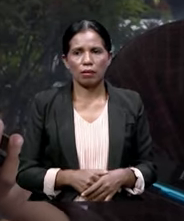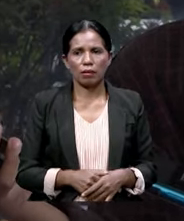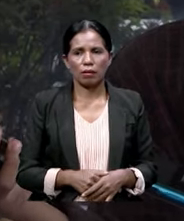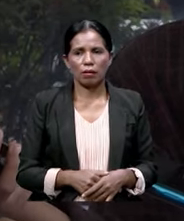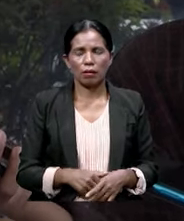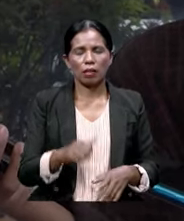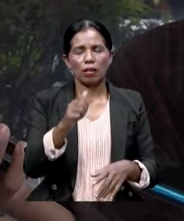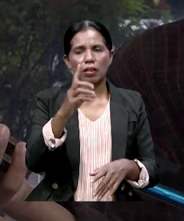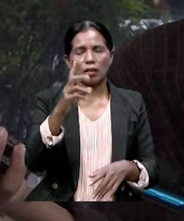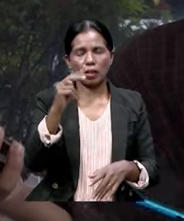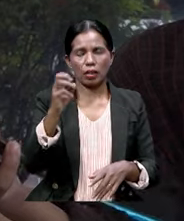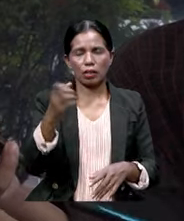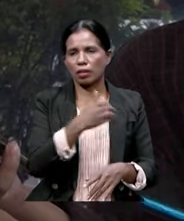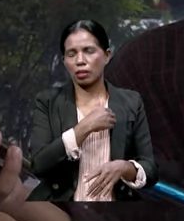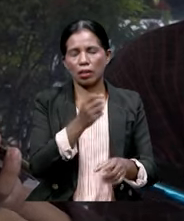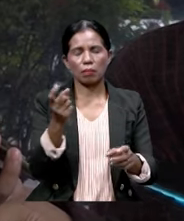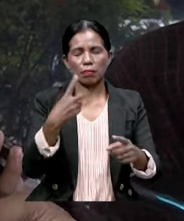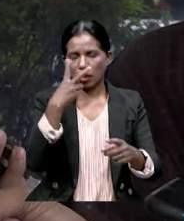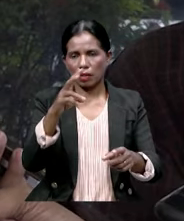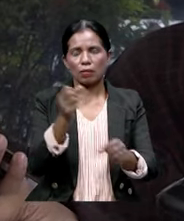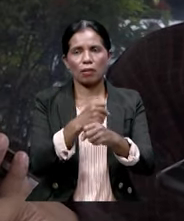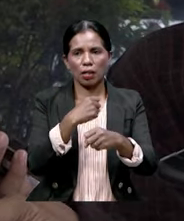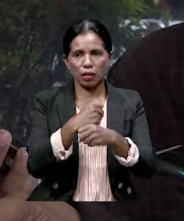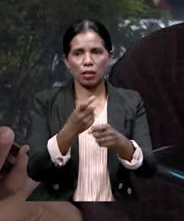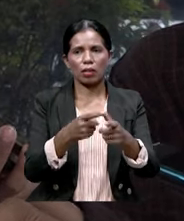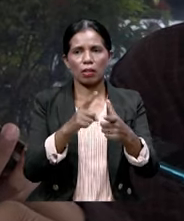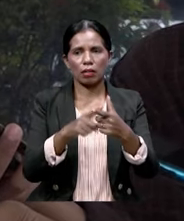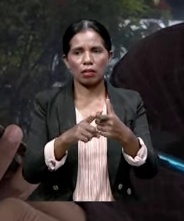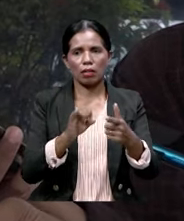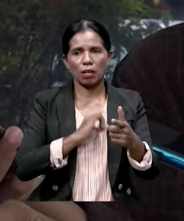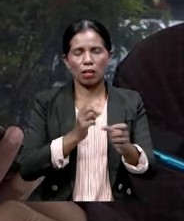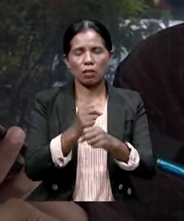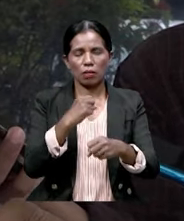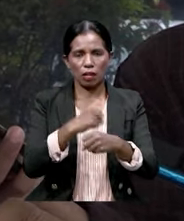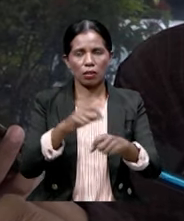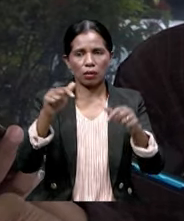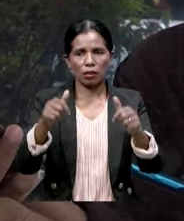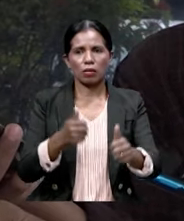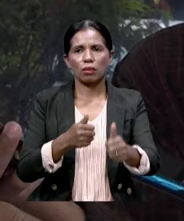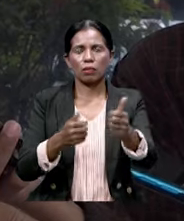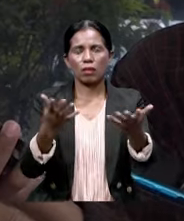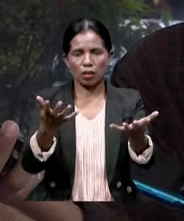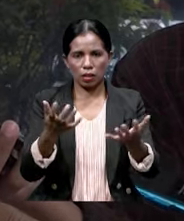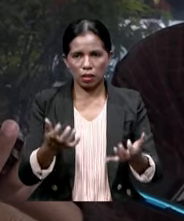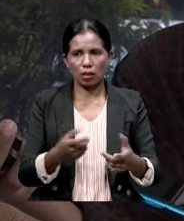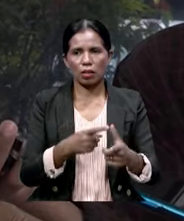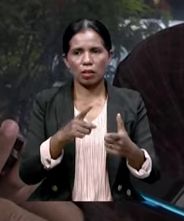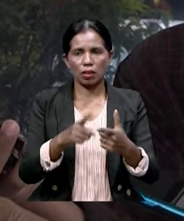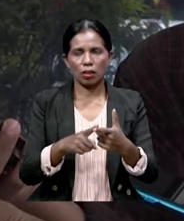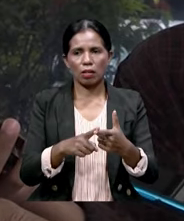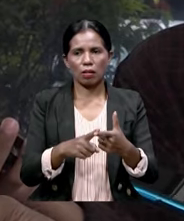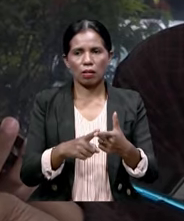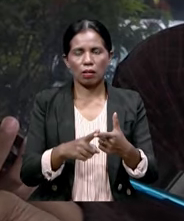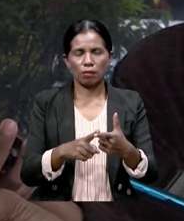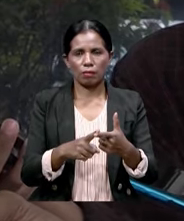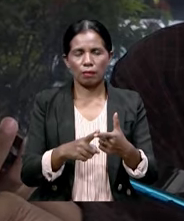Ada yang sedang bapak verifika maka niapa halo. Or sida niat dan oh ya halo ida ne. Tuirin nah karak. Ini istimasam kata